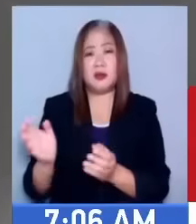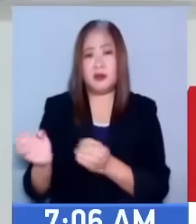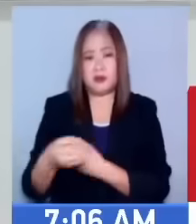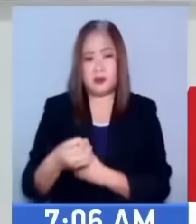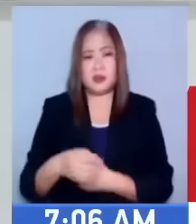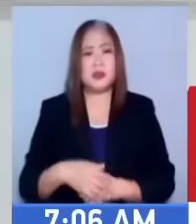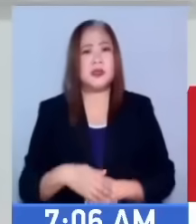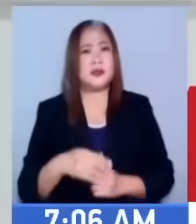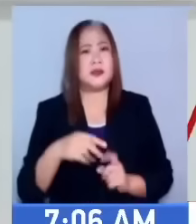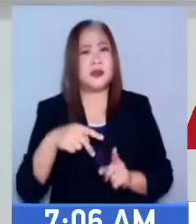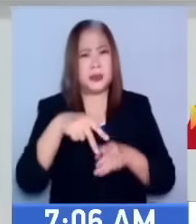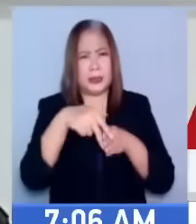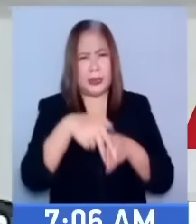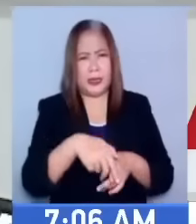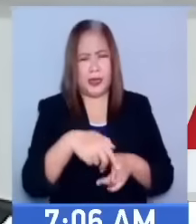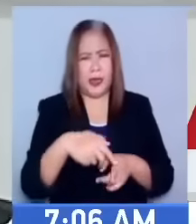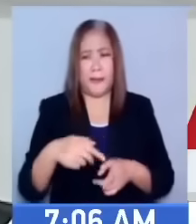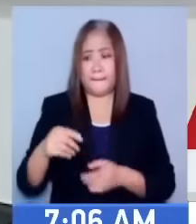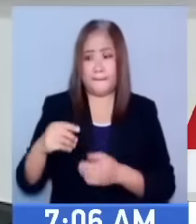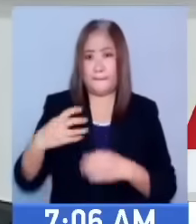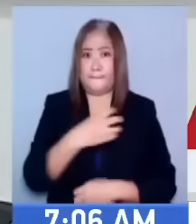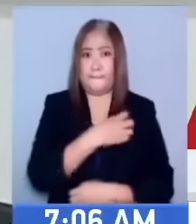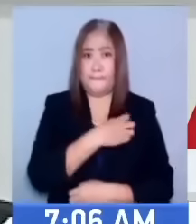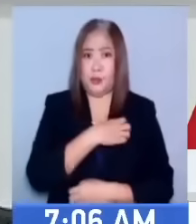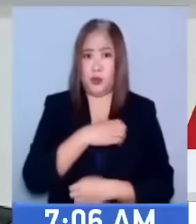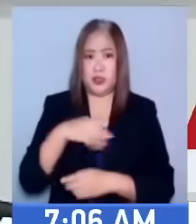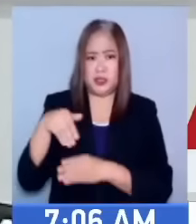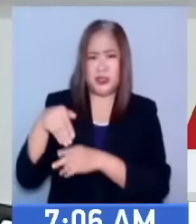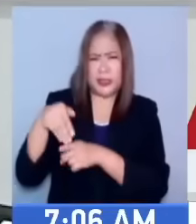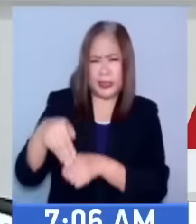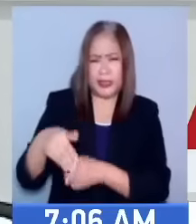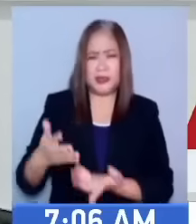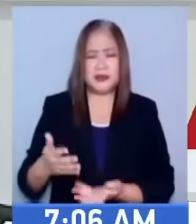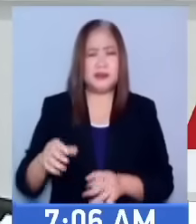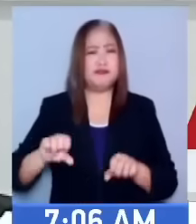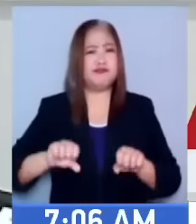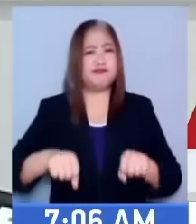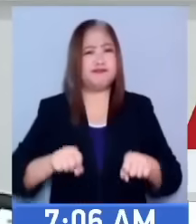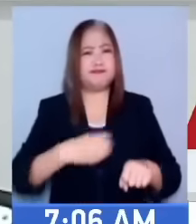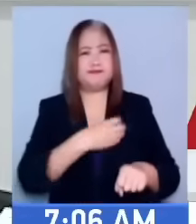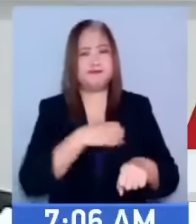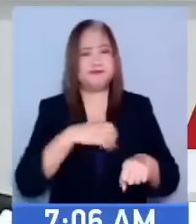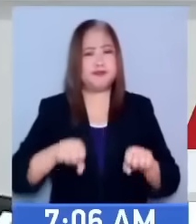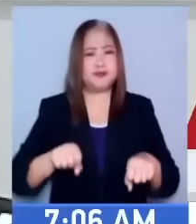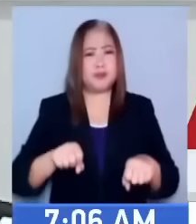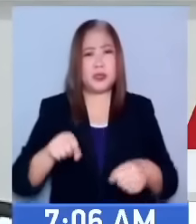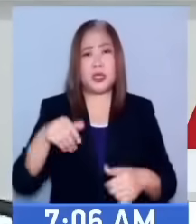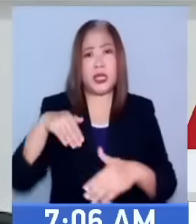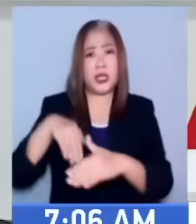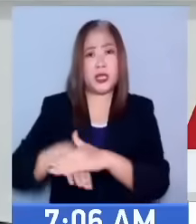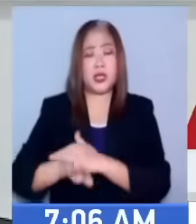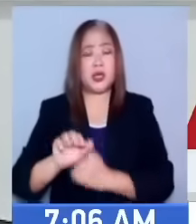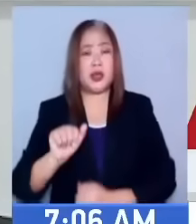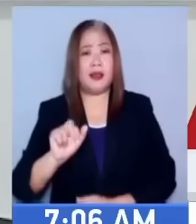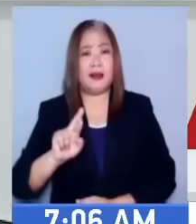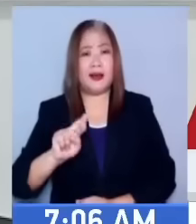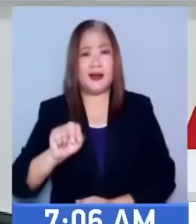police. Ang police natin, minamaneho yung kanyang sasakyan. Papasok po siya sa Arnais